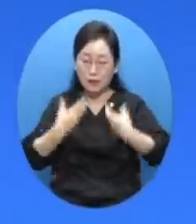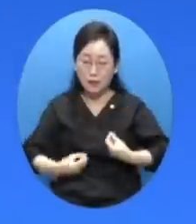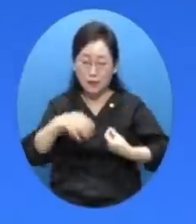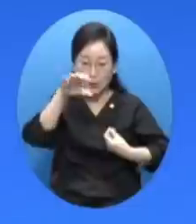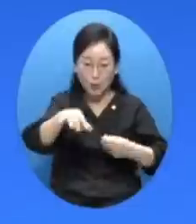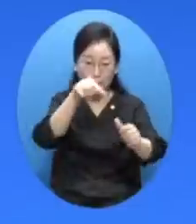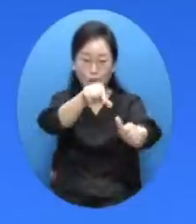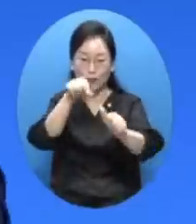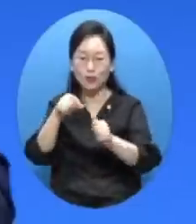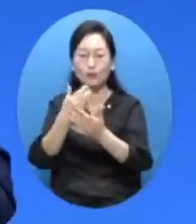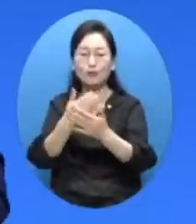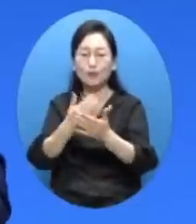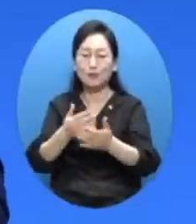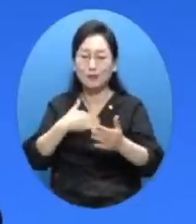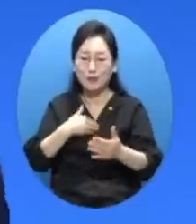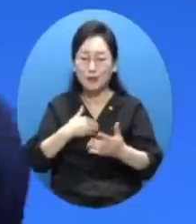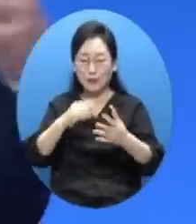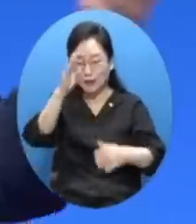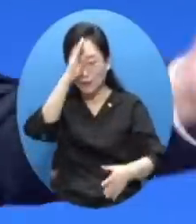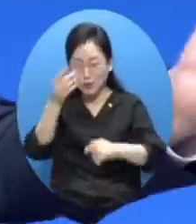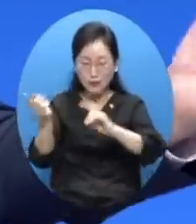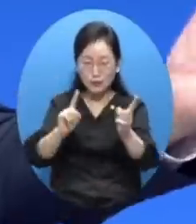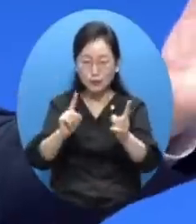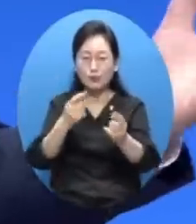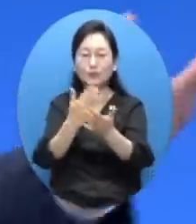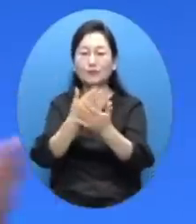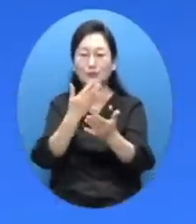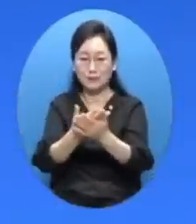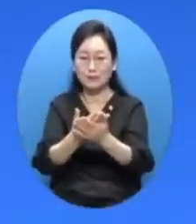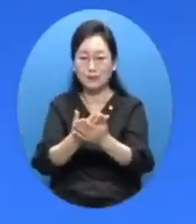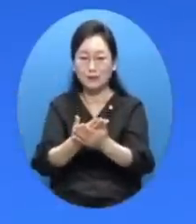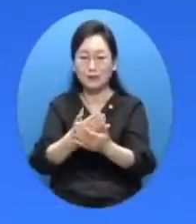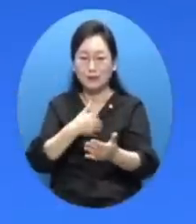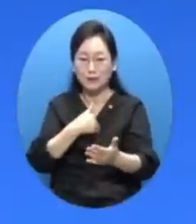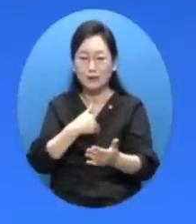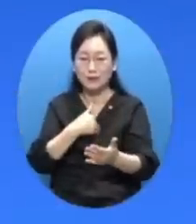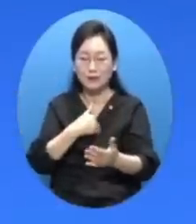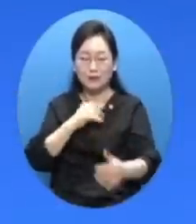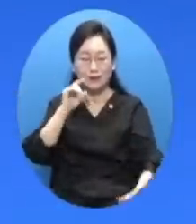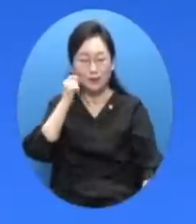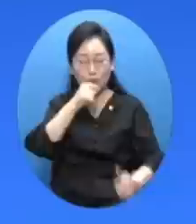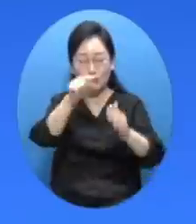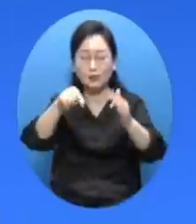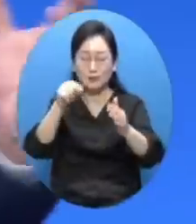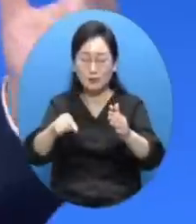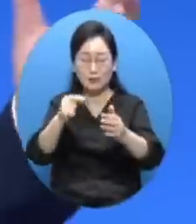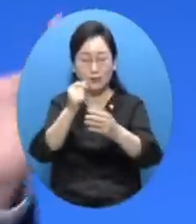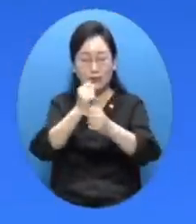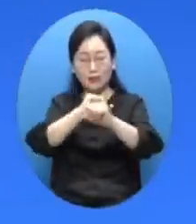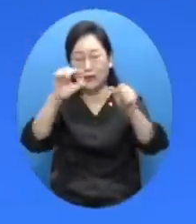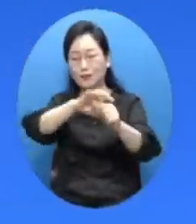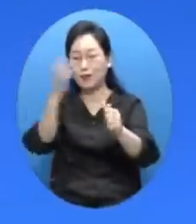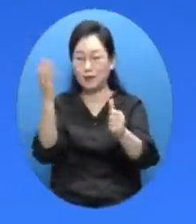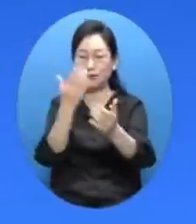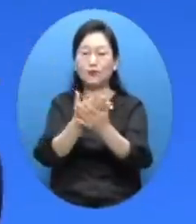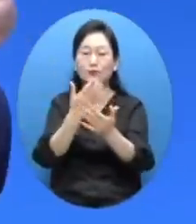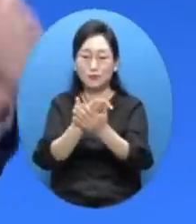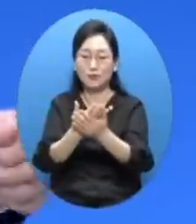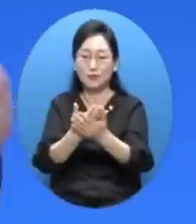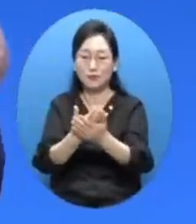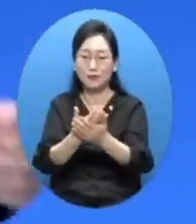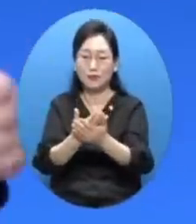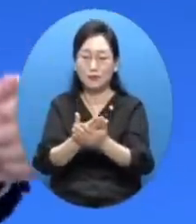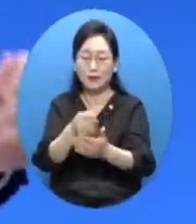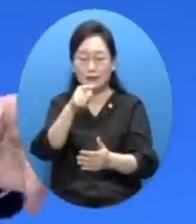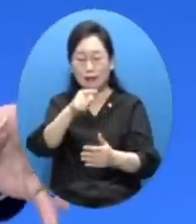건져 주옵소서. 나를 이 질병에서 너네 맡게 하여 주옵소서. 나를 이 어려움에서 해방시켜 주시옵소서. 저